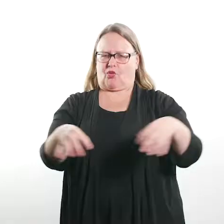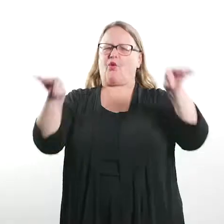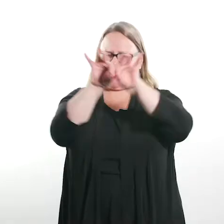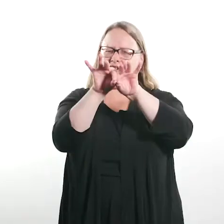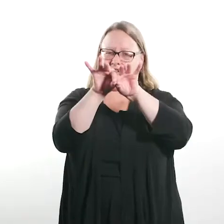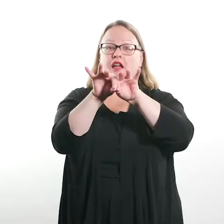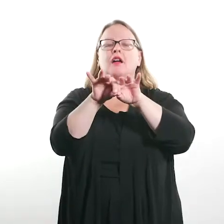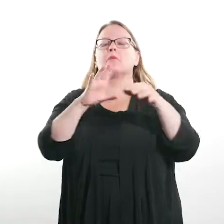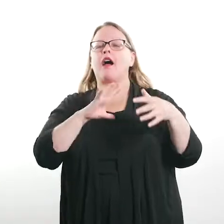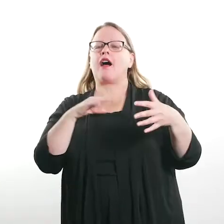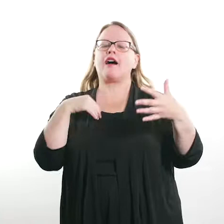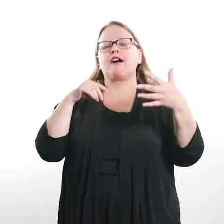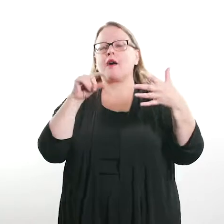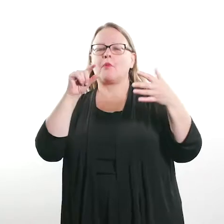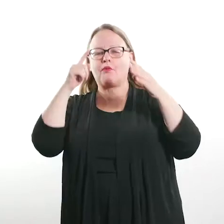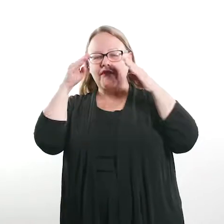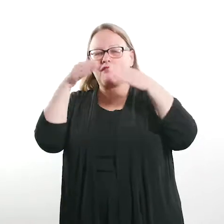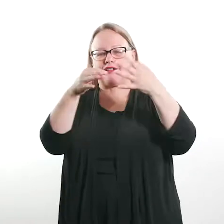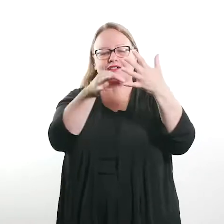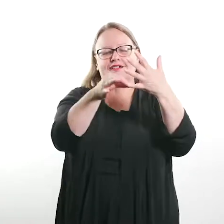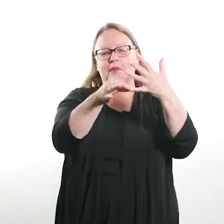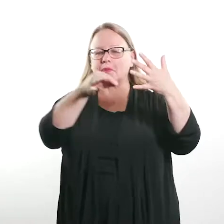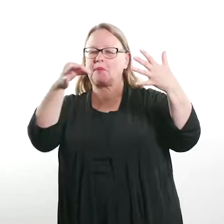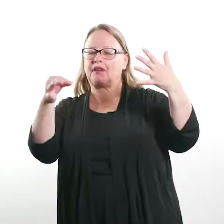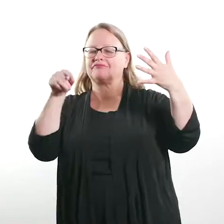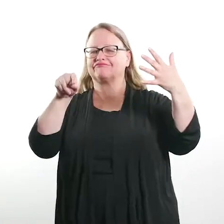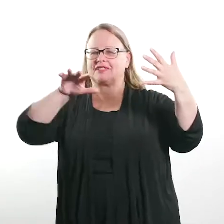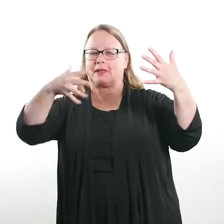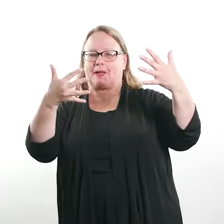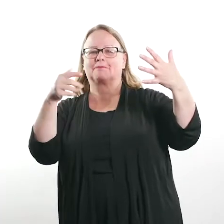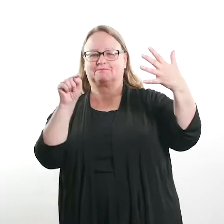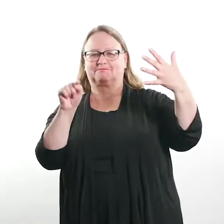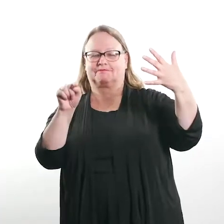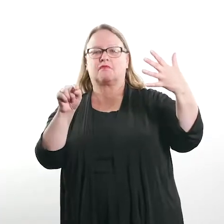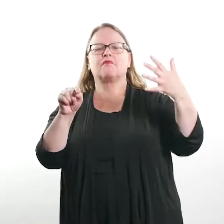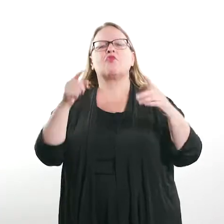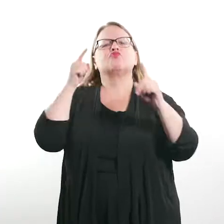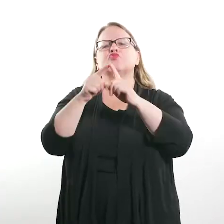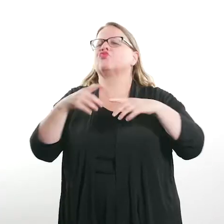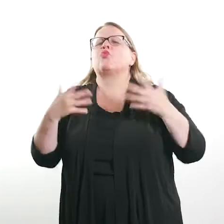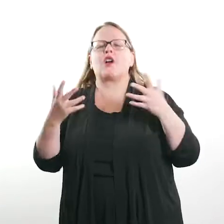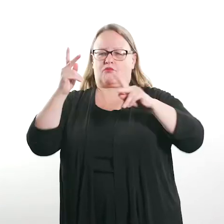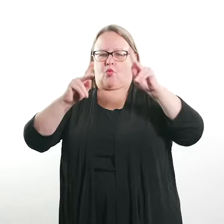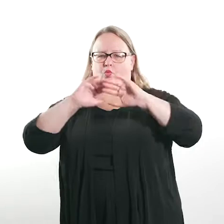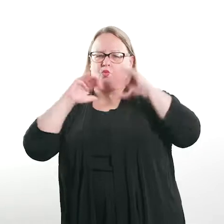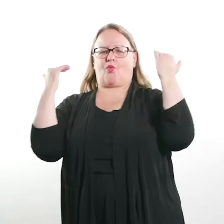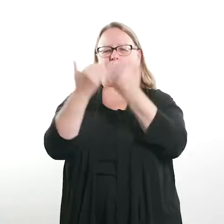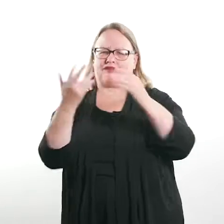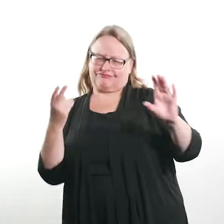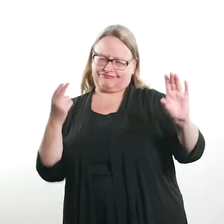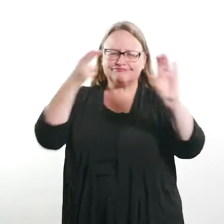importants. Je dois peut-être dire que le 5e objectif, qui est de créer une fonction publique qui